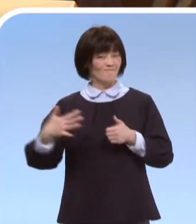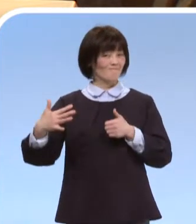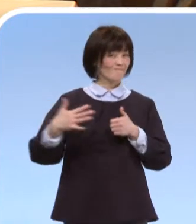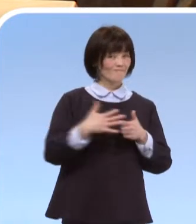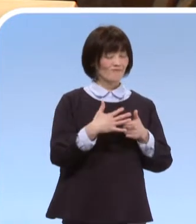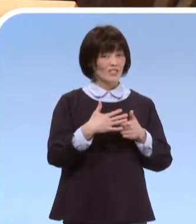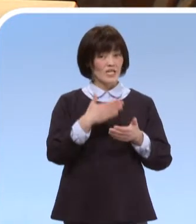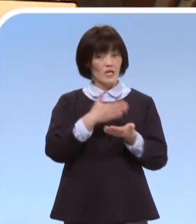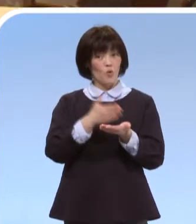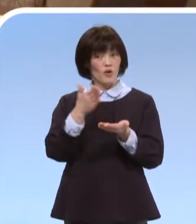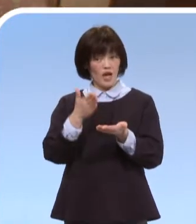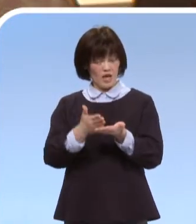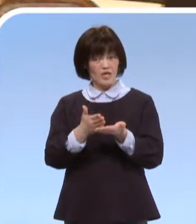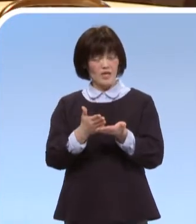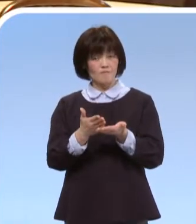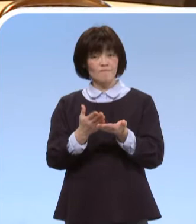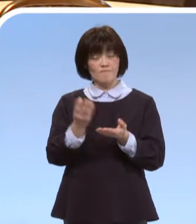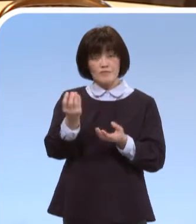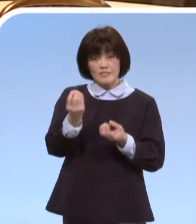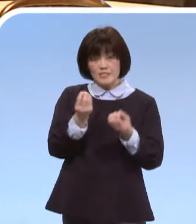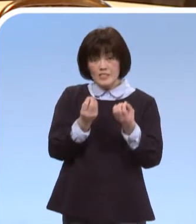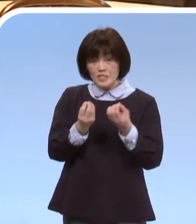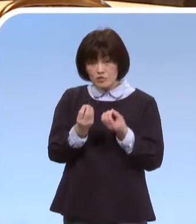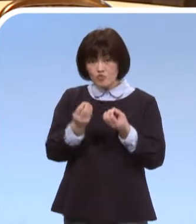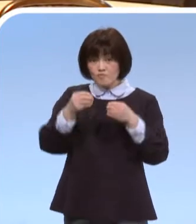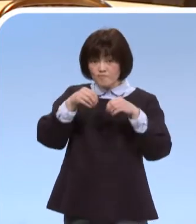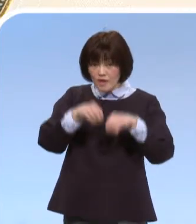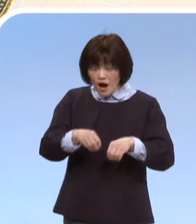スイーツ、いちじくブランデーケーキです。